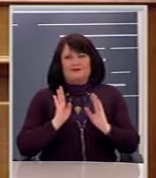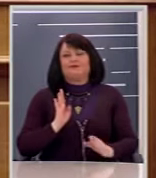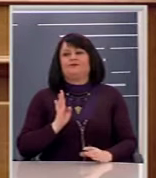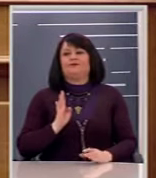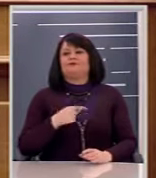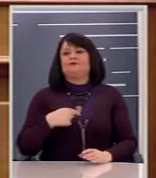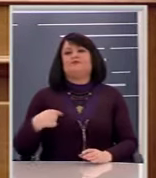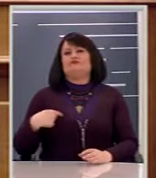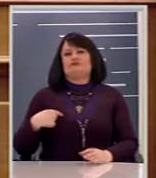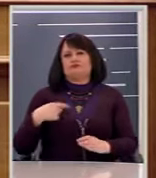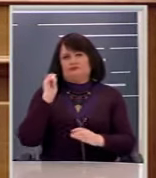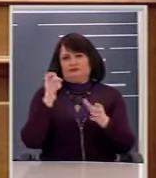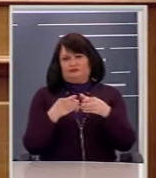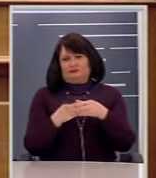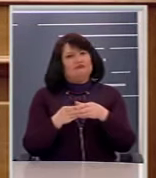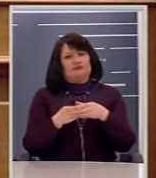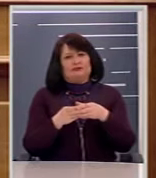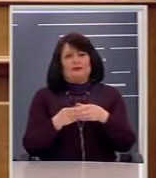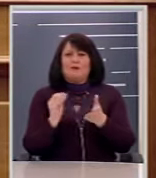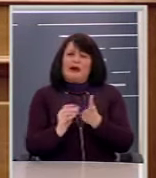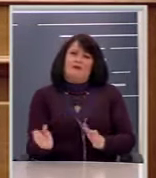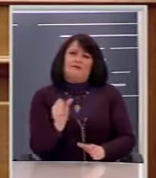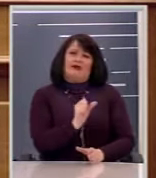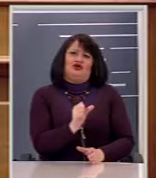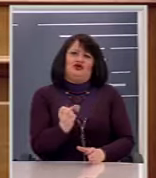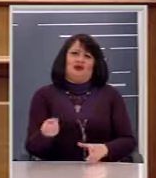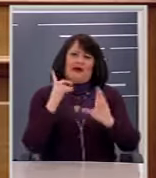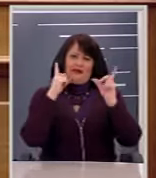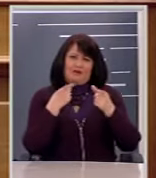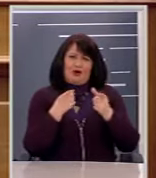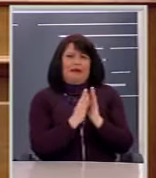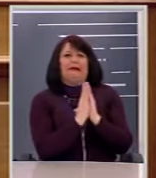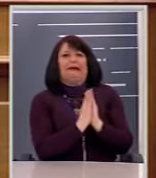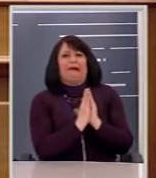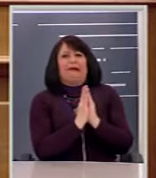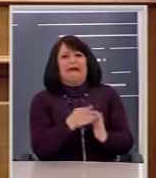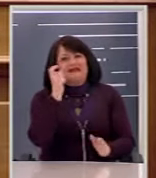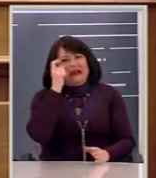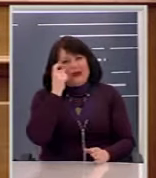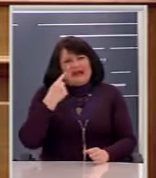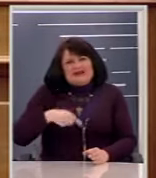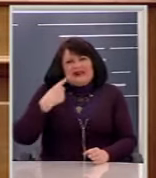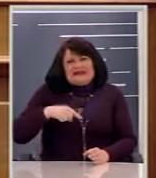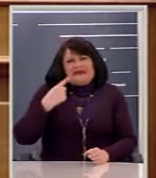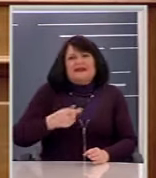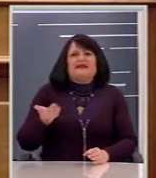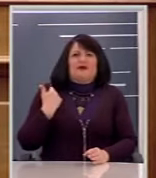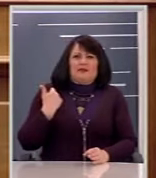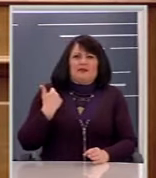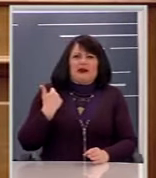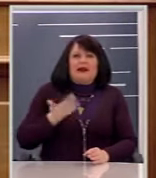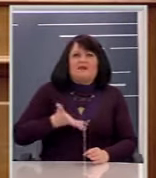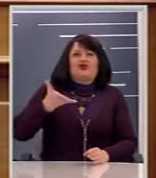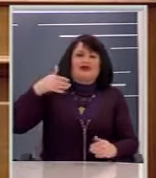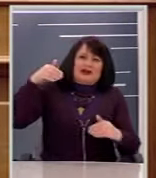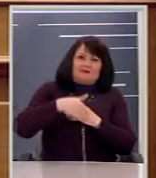από τον ελληνικό λαό, επέστρεψε στη Νέα Δημοκρατία και άρχισε να παρακαλάει τον κύριο Αντώνη Σαμαρά, τον οποίο εξύβριζε και ο οποίος έριξε τον πατέρα της από την κυβέρνηση